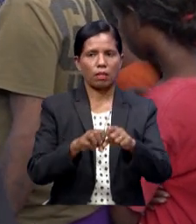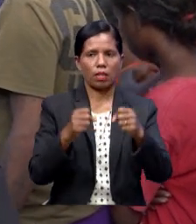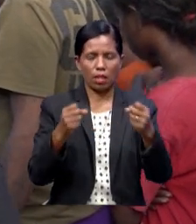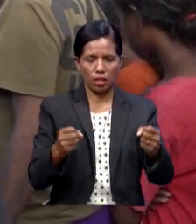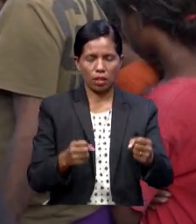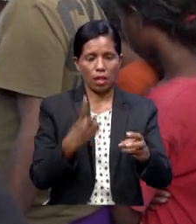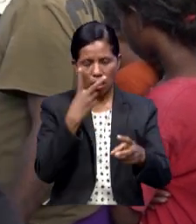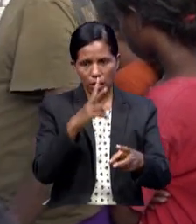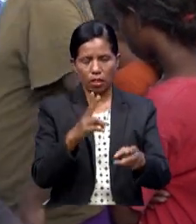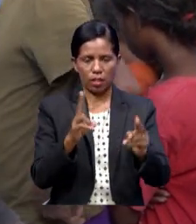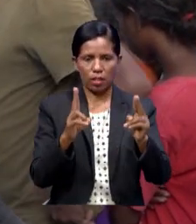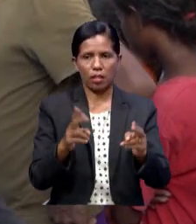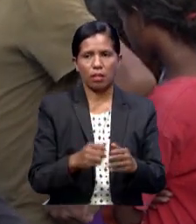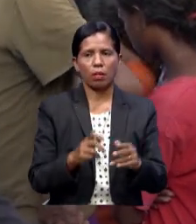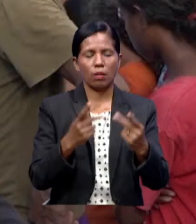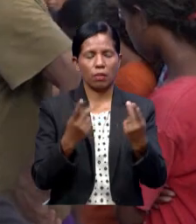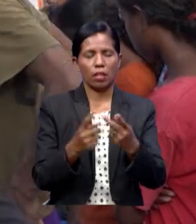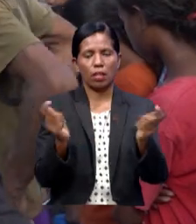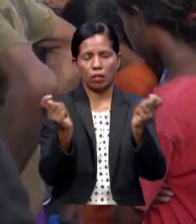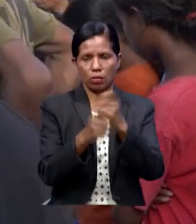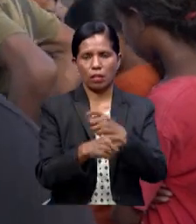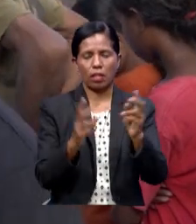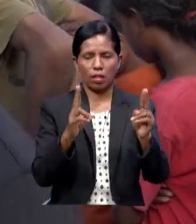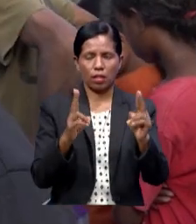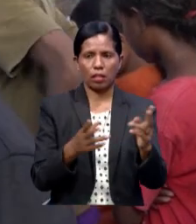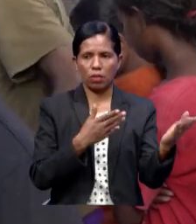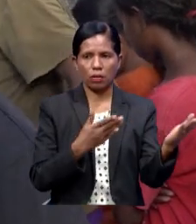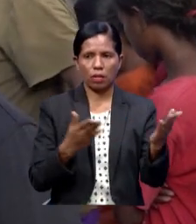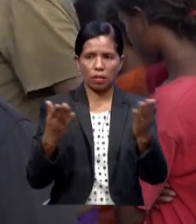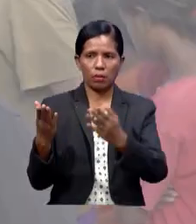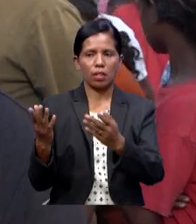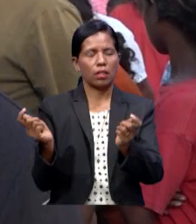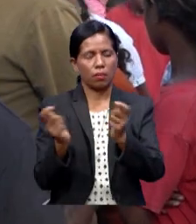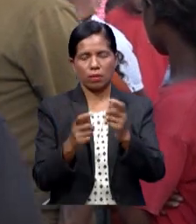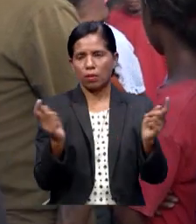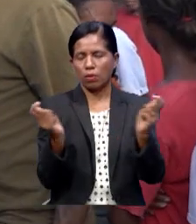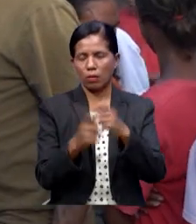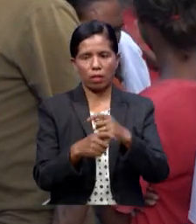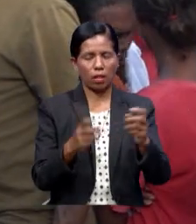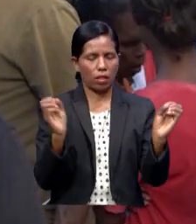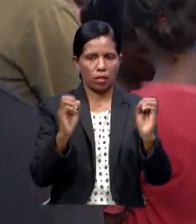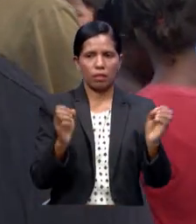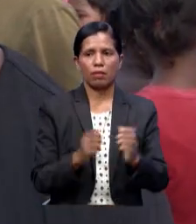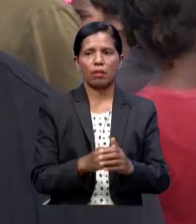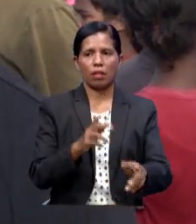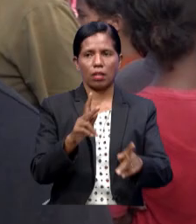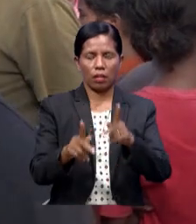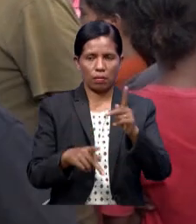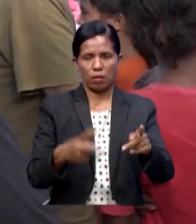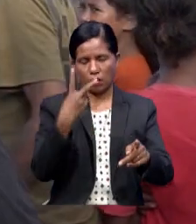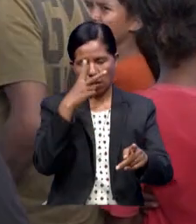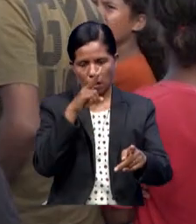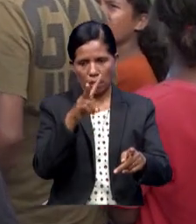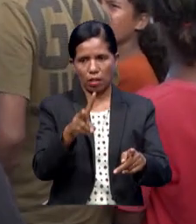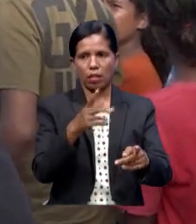geran. Par kompanya ini troka keran. Pan lur saya nak mai troka ni la bele. Sejak komunitari balum mak oin hari dereta